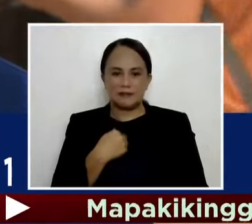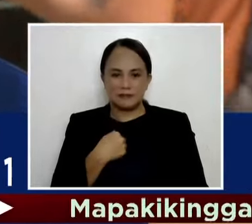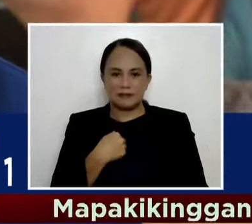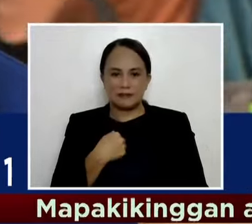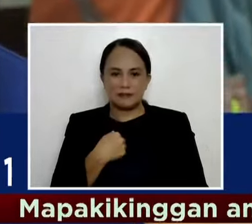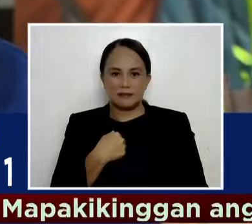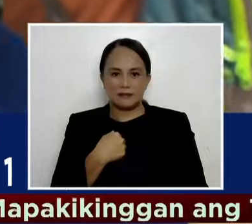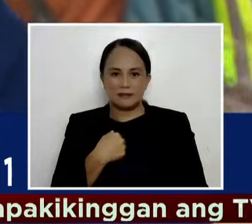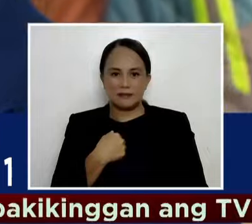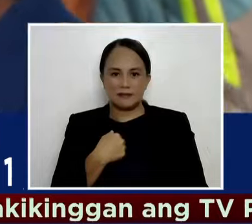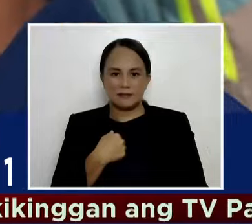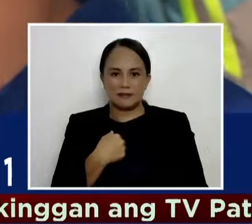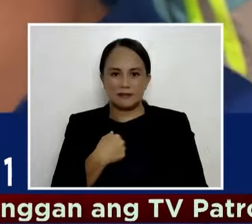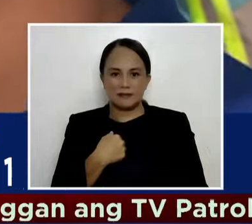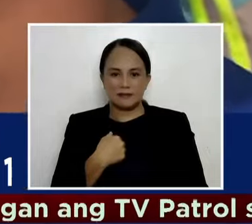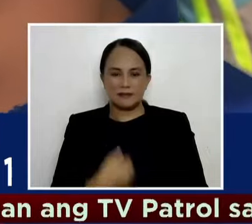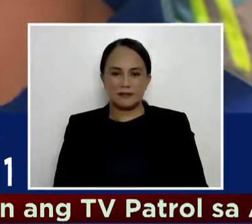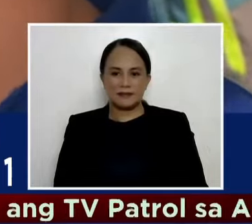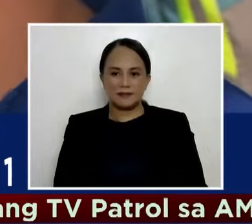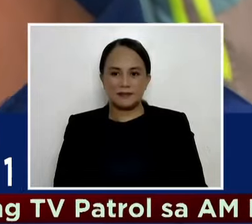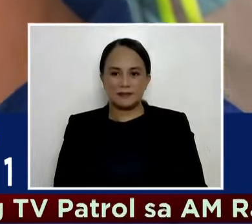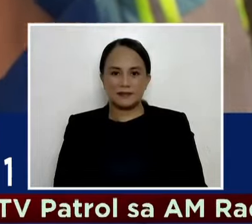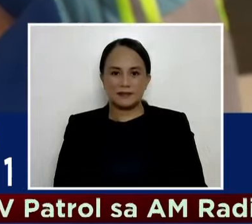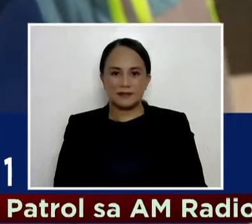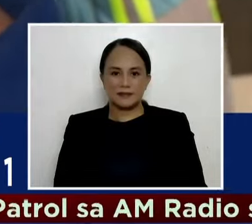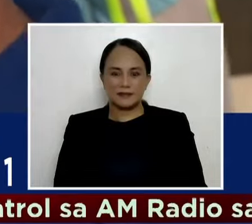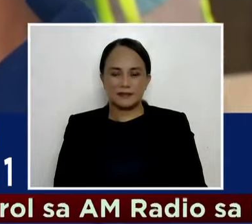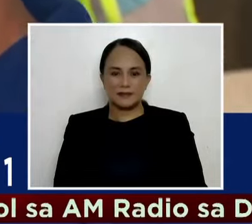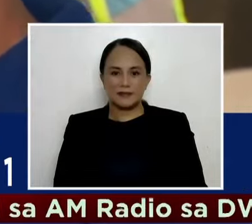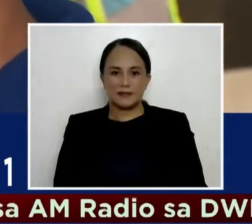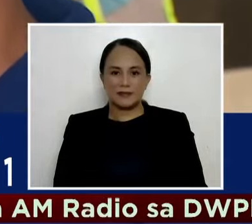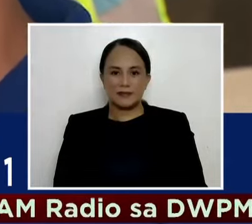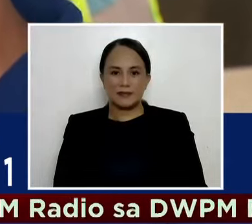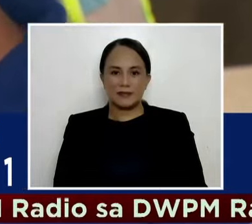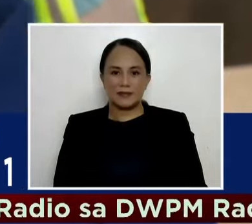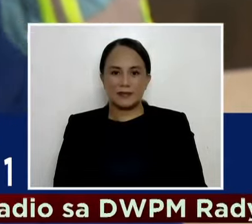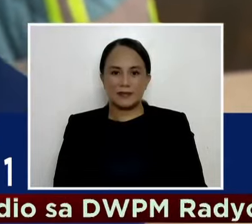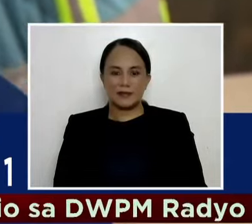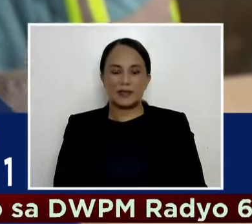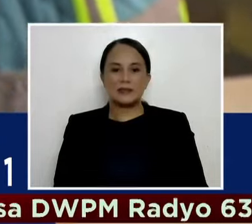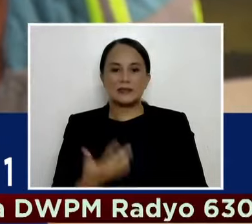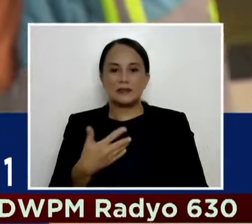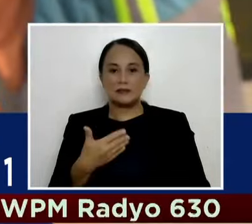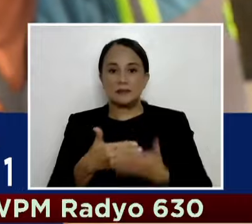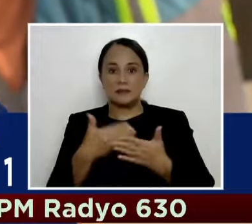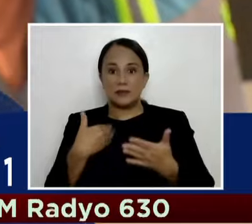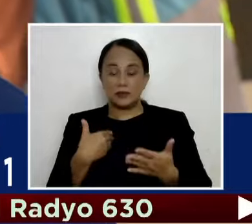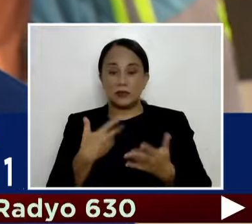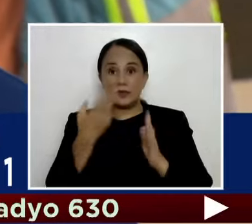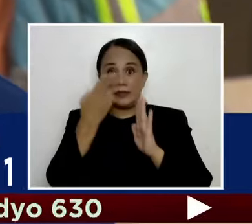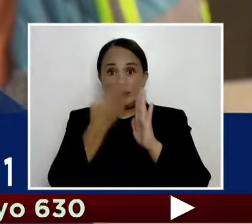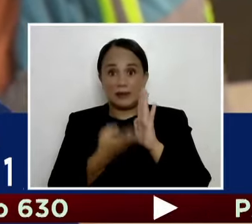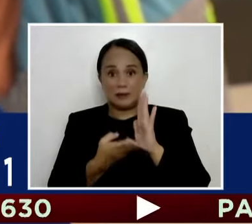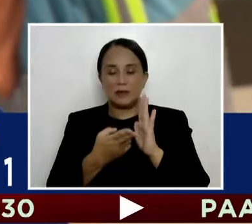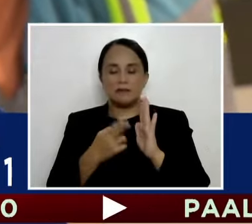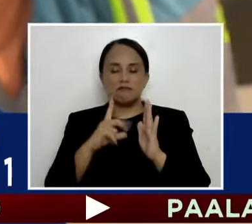Ano yung paano siya napaparamdam? Yung parang ganun, bago daw siya i-living na uwi daw